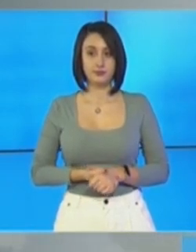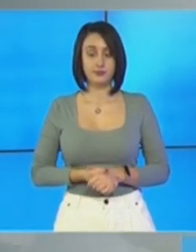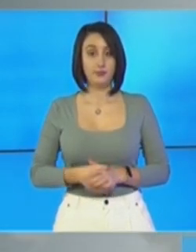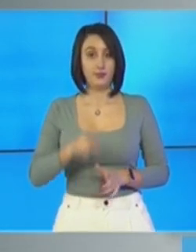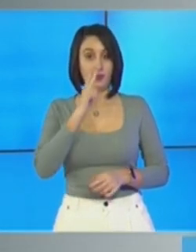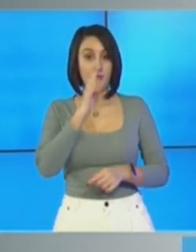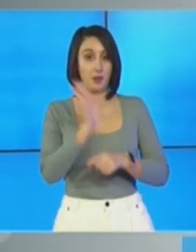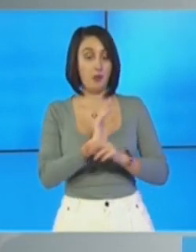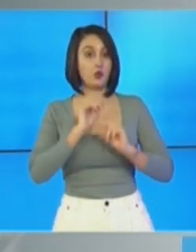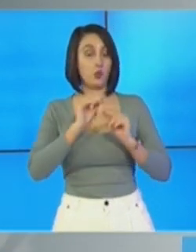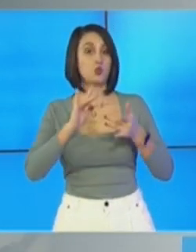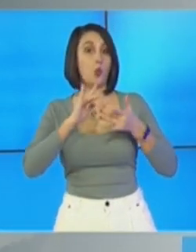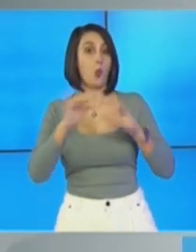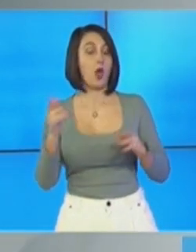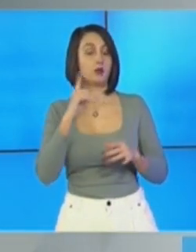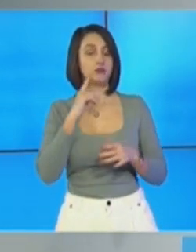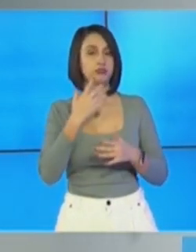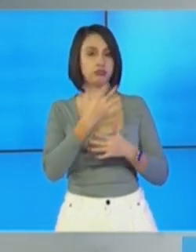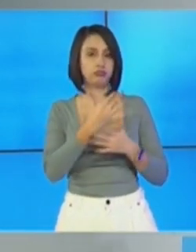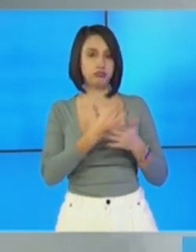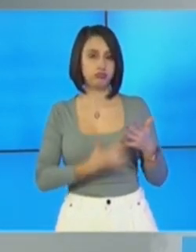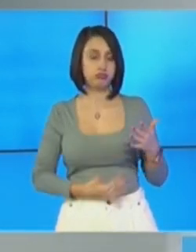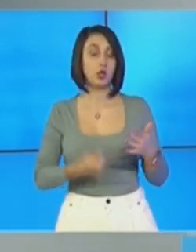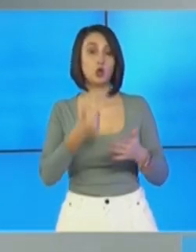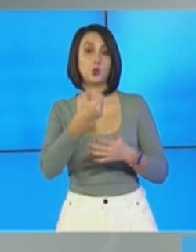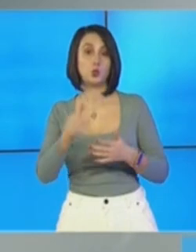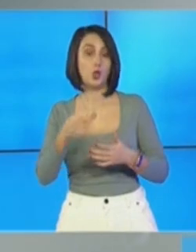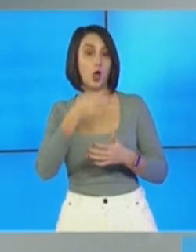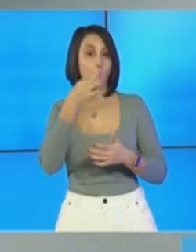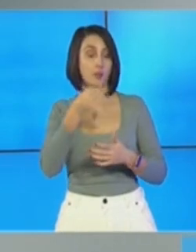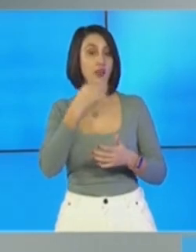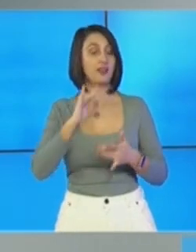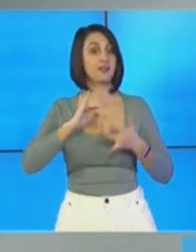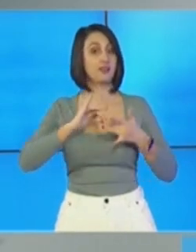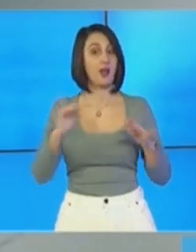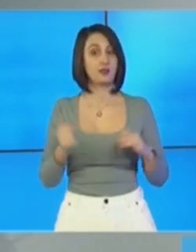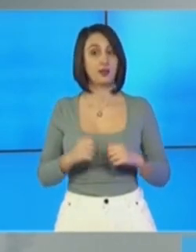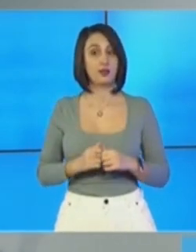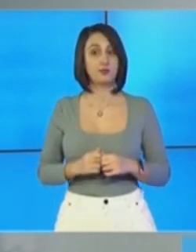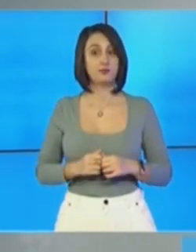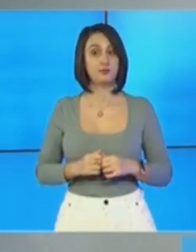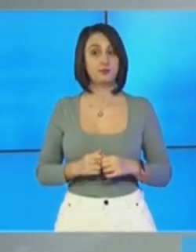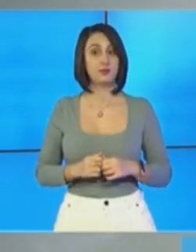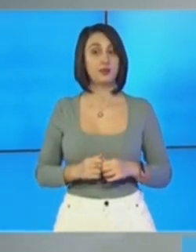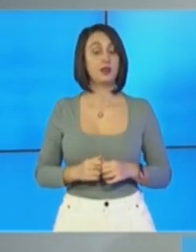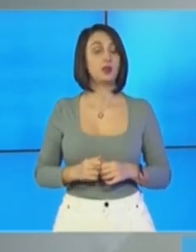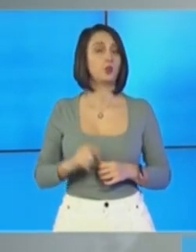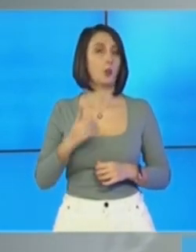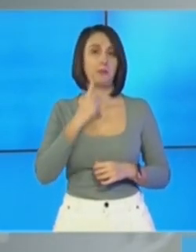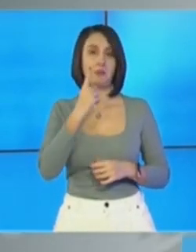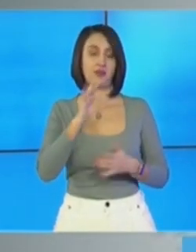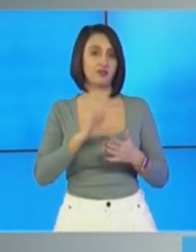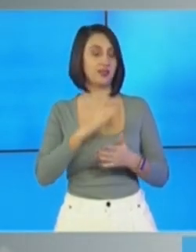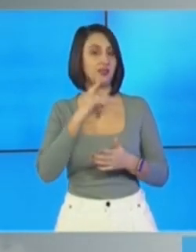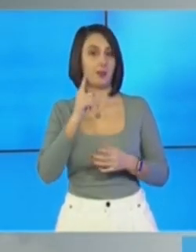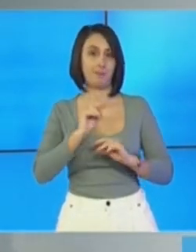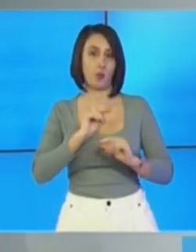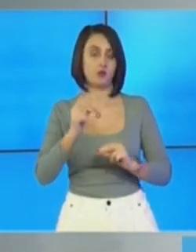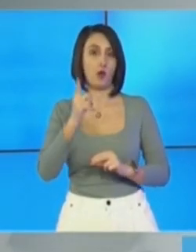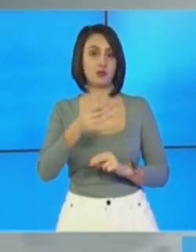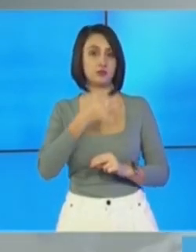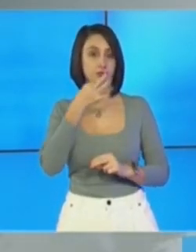Imaginile au ajuns în mediul online și au strâns sute de comentarii din partea internauților. Se pare că nu este prima dată când dascălul recurge la astfel